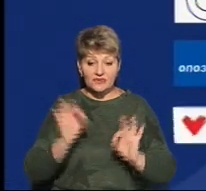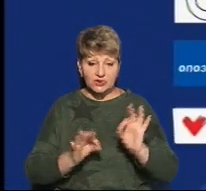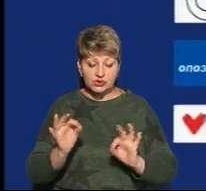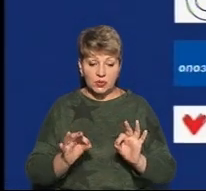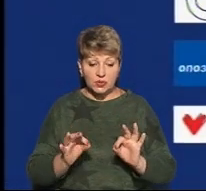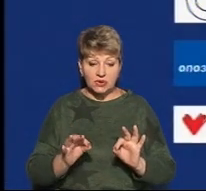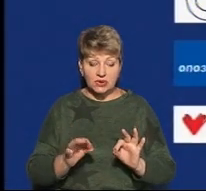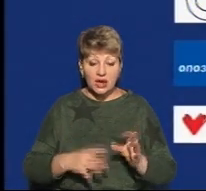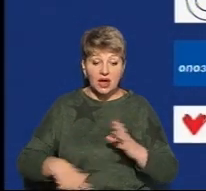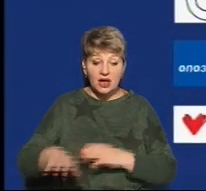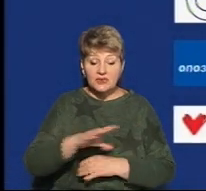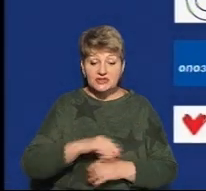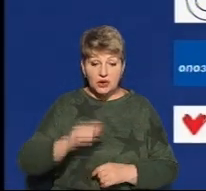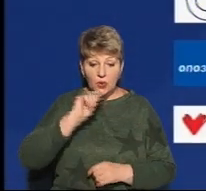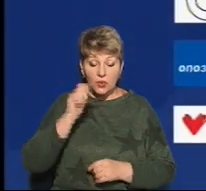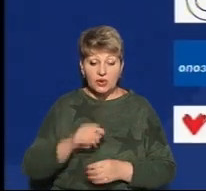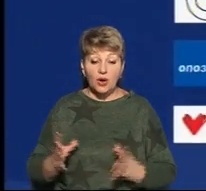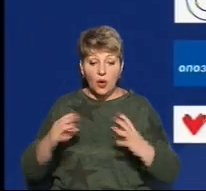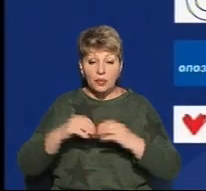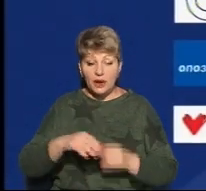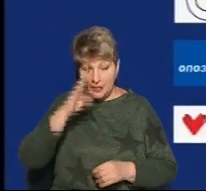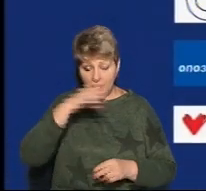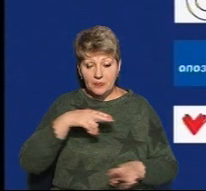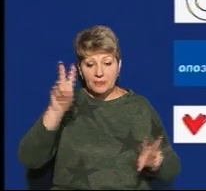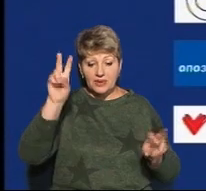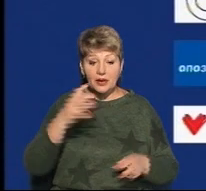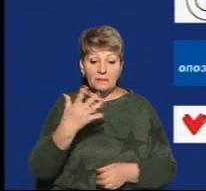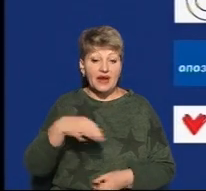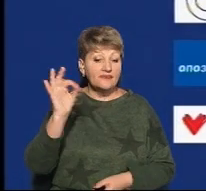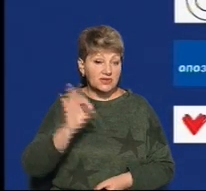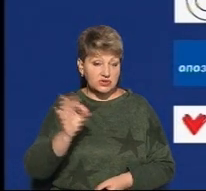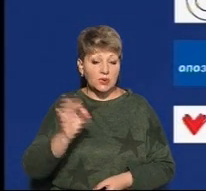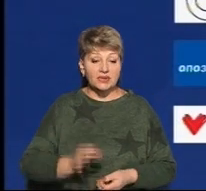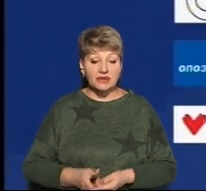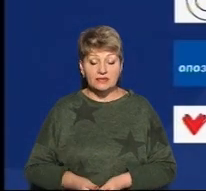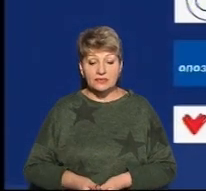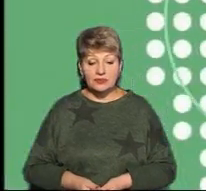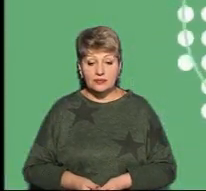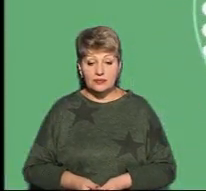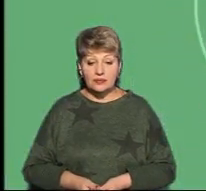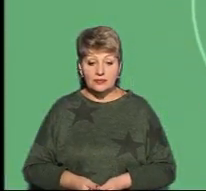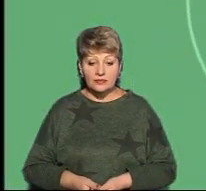5,67%. Всеукраїнське об'єднання «Батьківщина» – 5%.